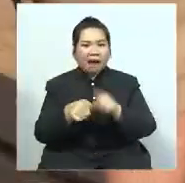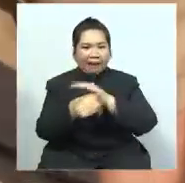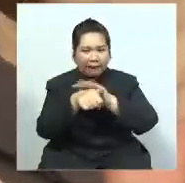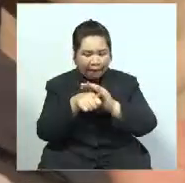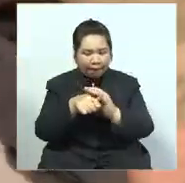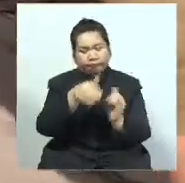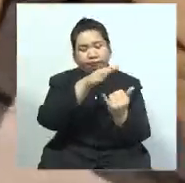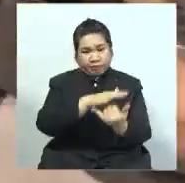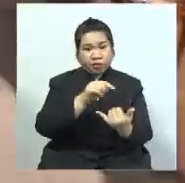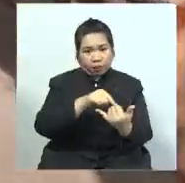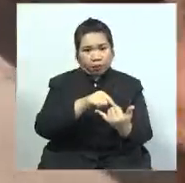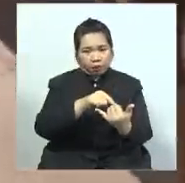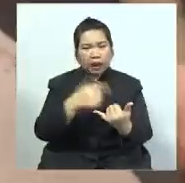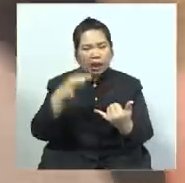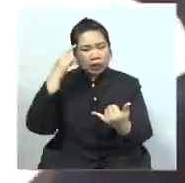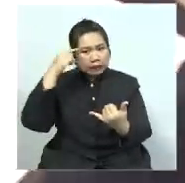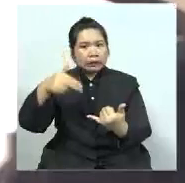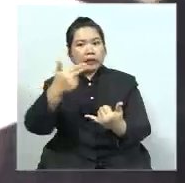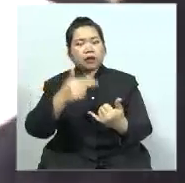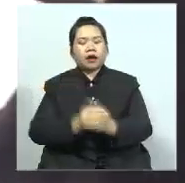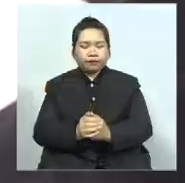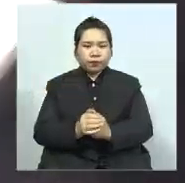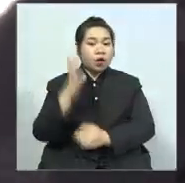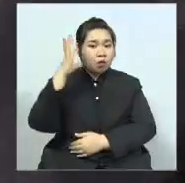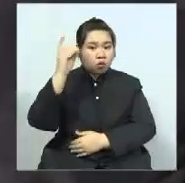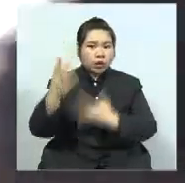นเร้นอำพรางศพวันพรุ่งนี้จะคุมตัวผู้ต้องห